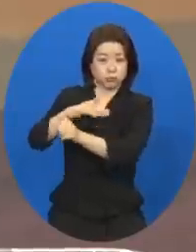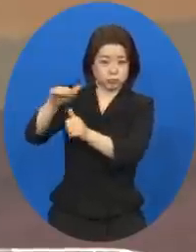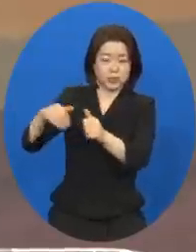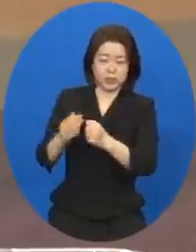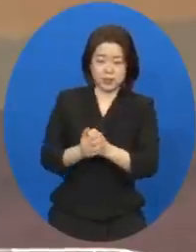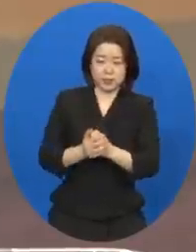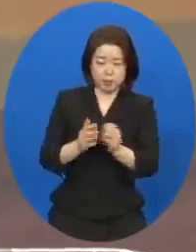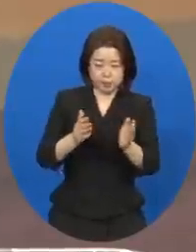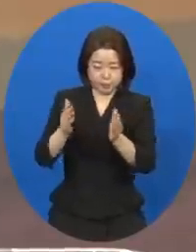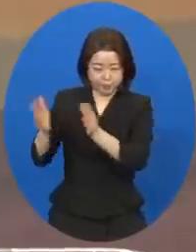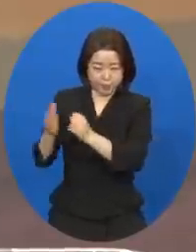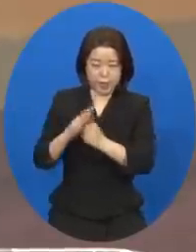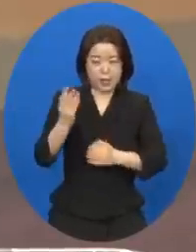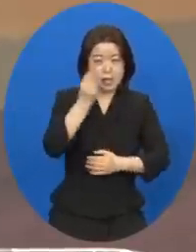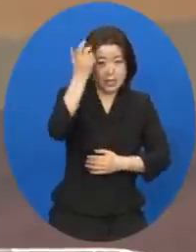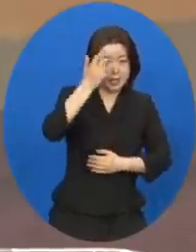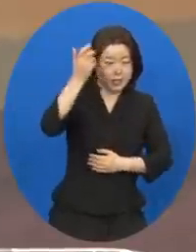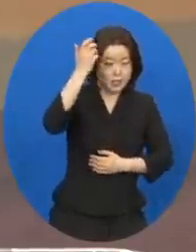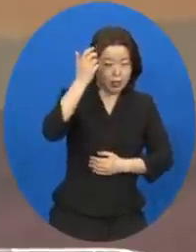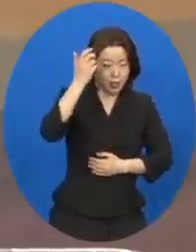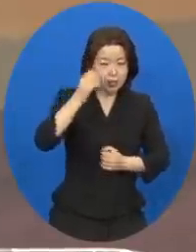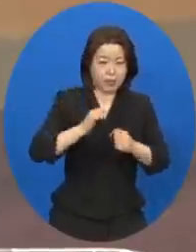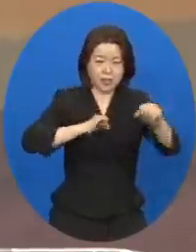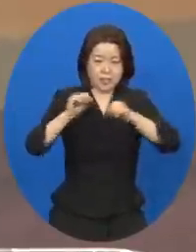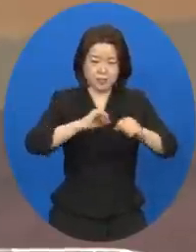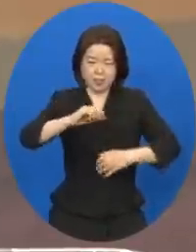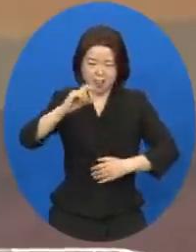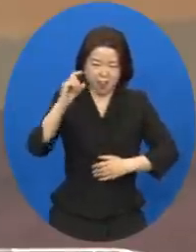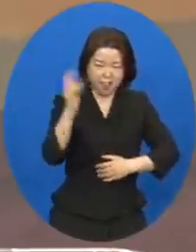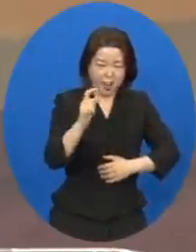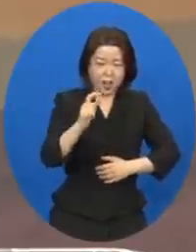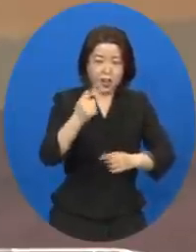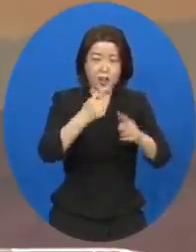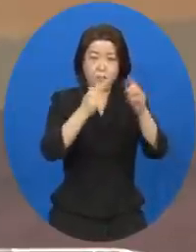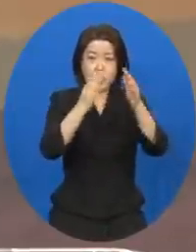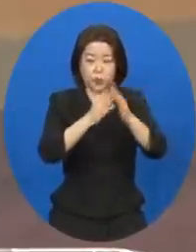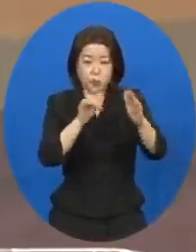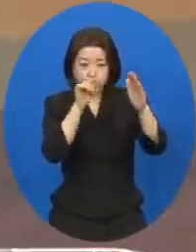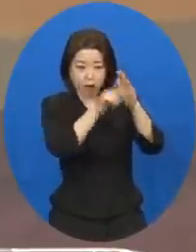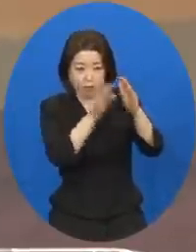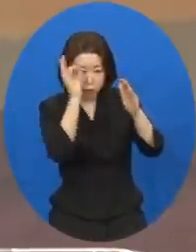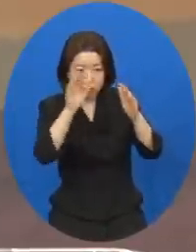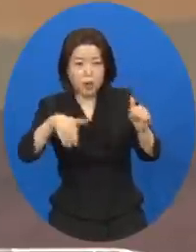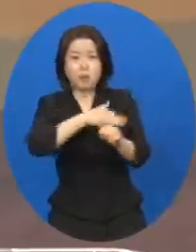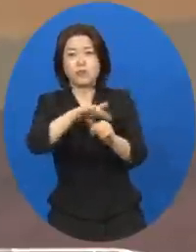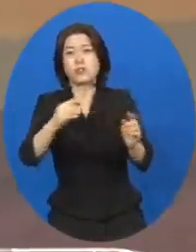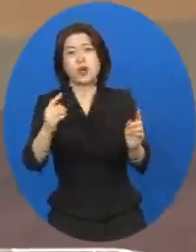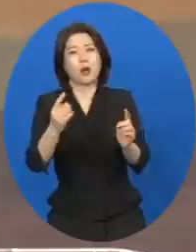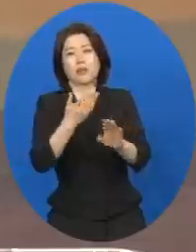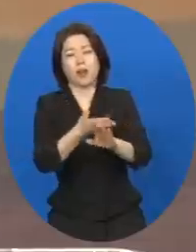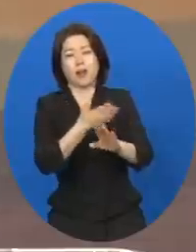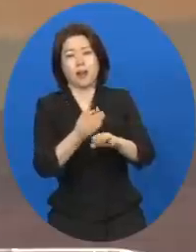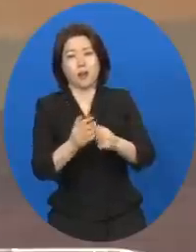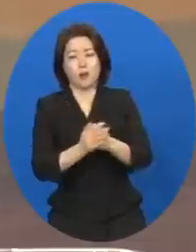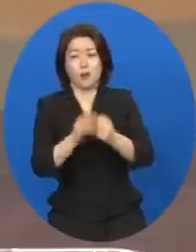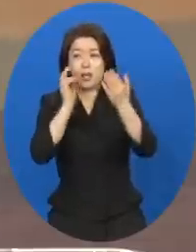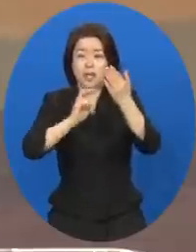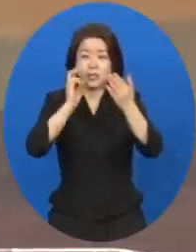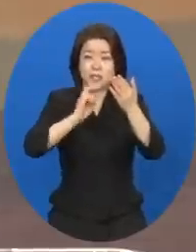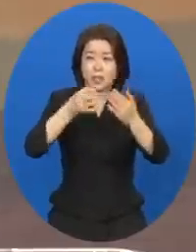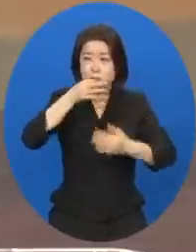성령의 역사가 강하게 나타나는 교회 가보면 완전히 분위기가 달라요. 거기는 찬송을 불러도 박수를